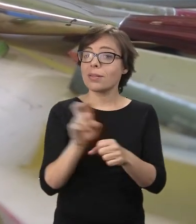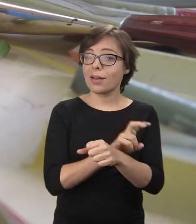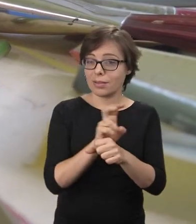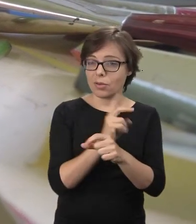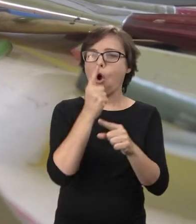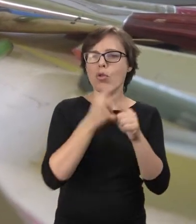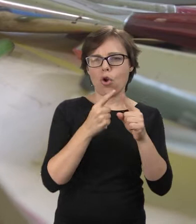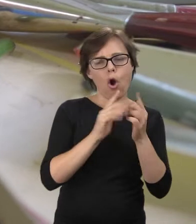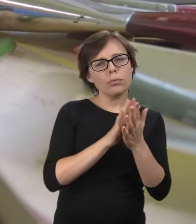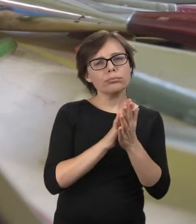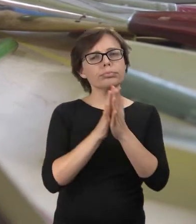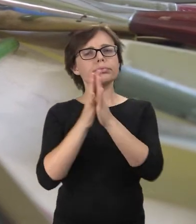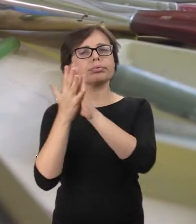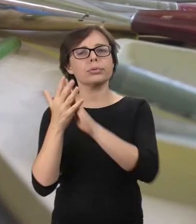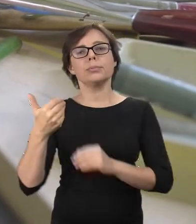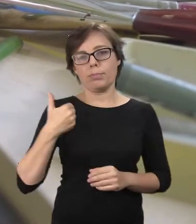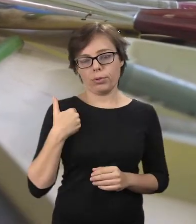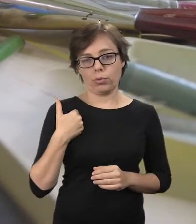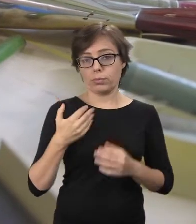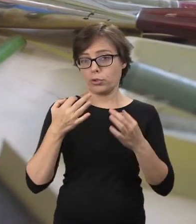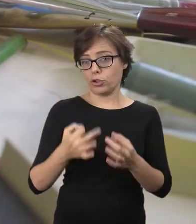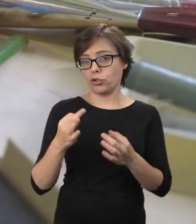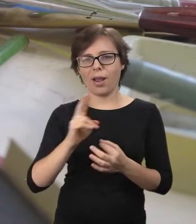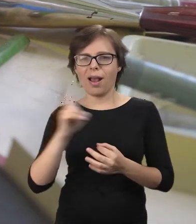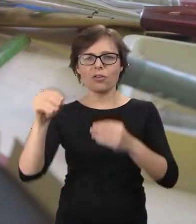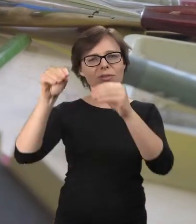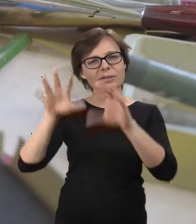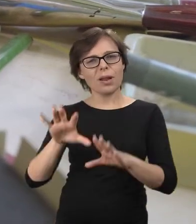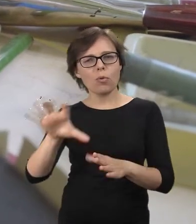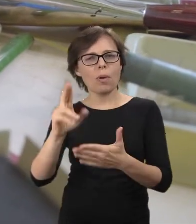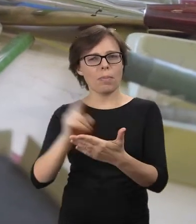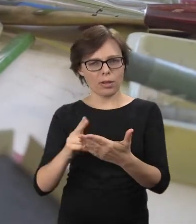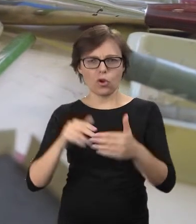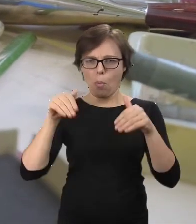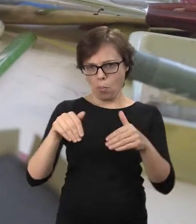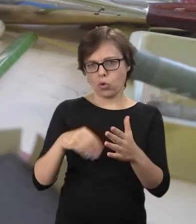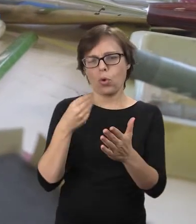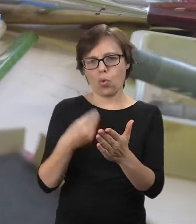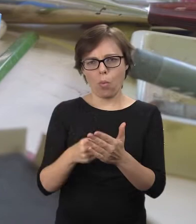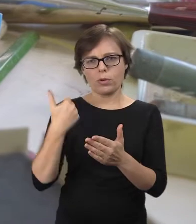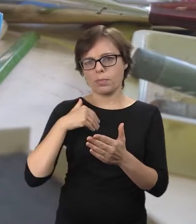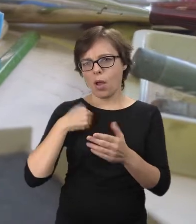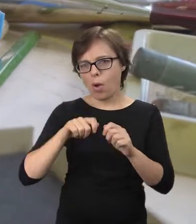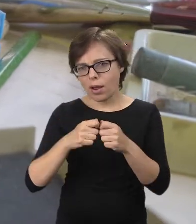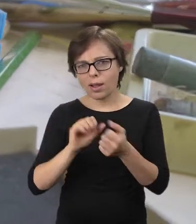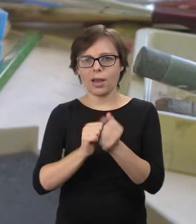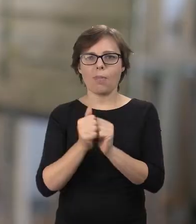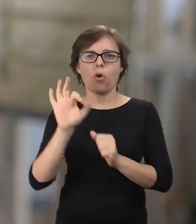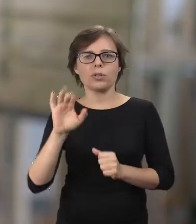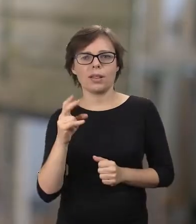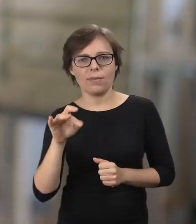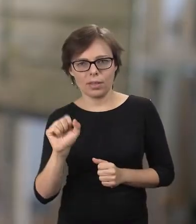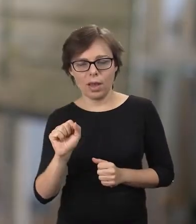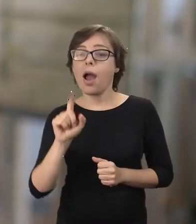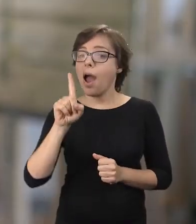rysunkowe nieznacznie ewoluowały. Dziś w każdym sklepie plastycznym można kupić sangwinę i białą kredkę,